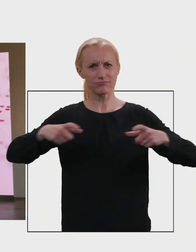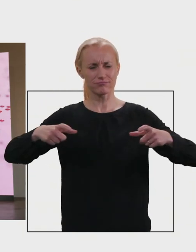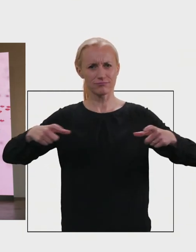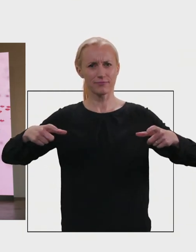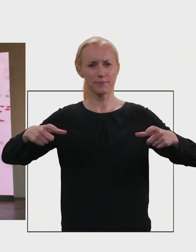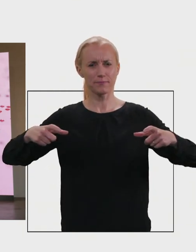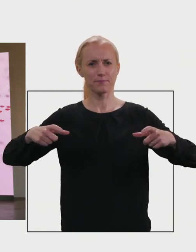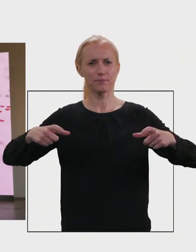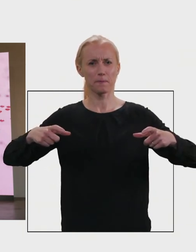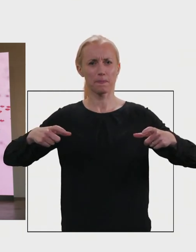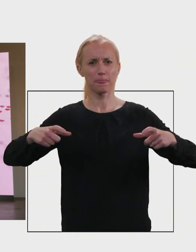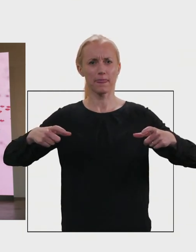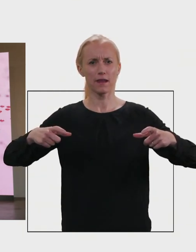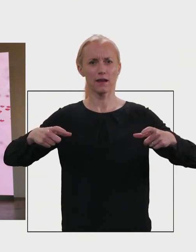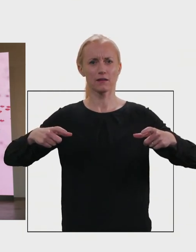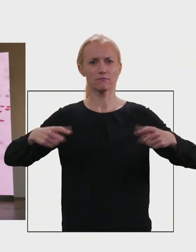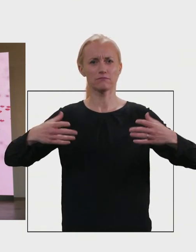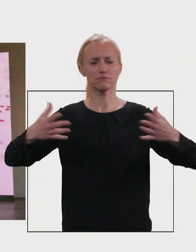da